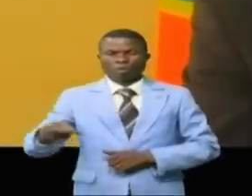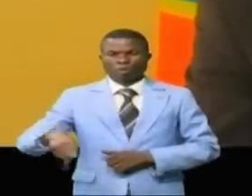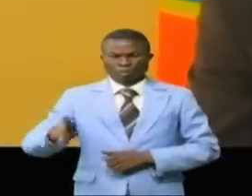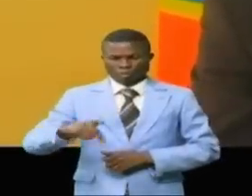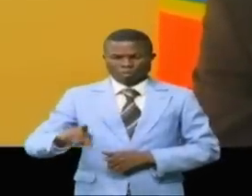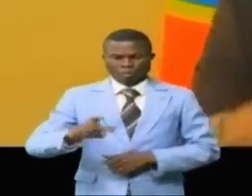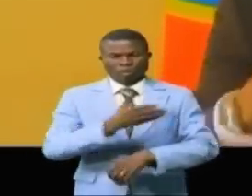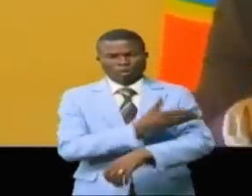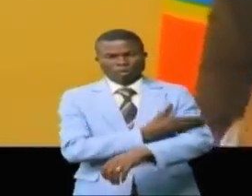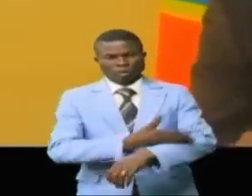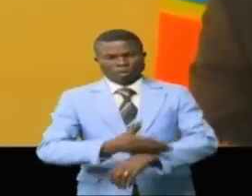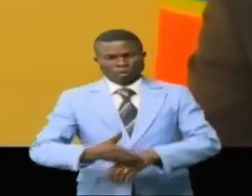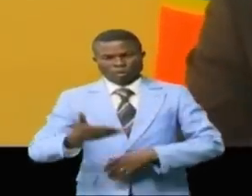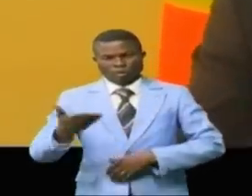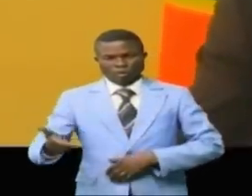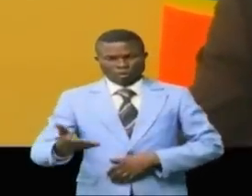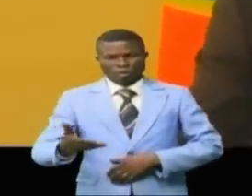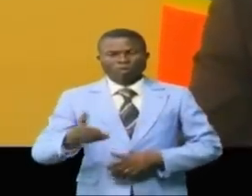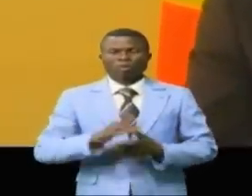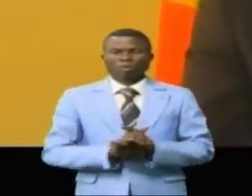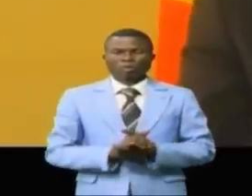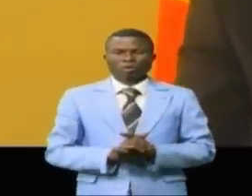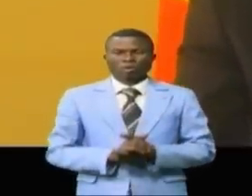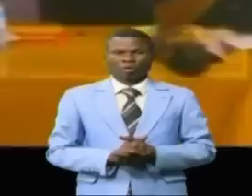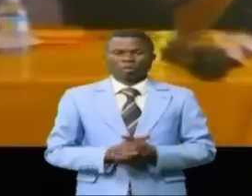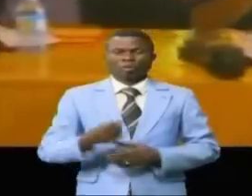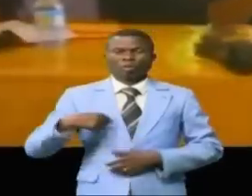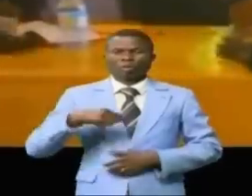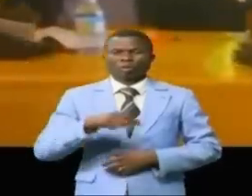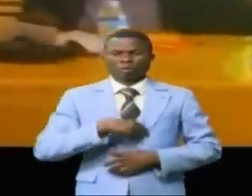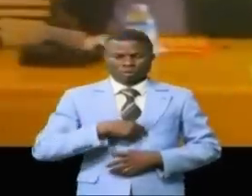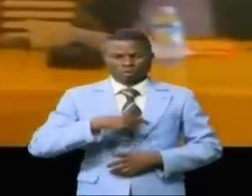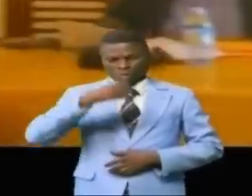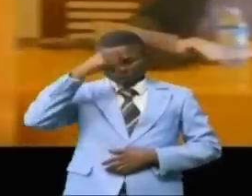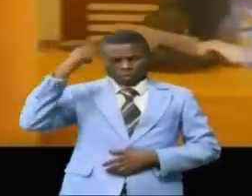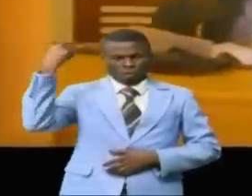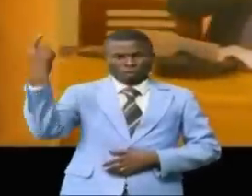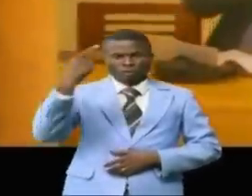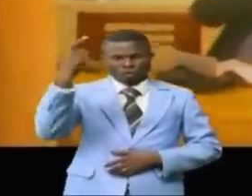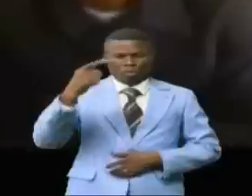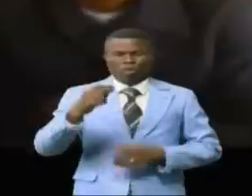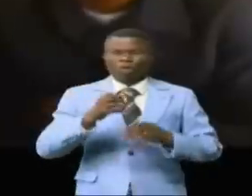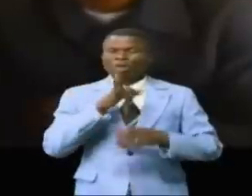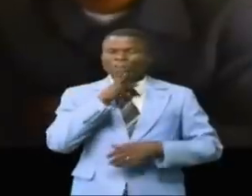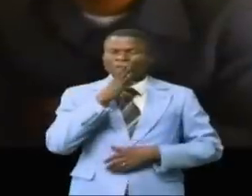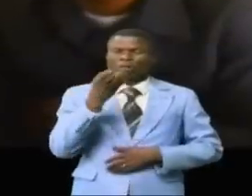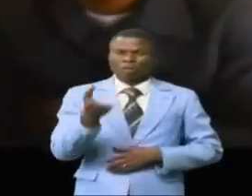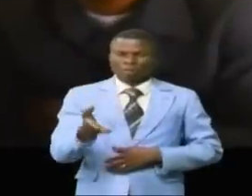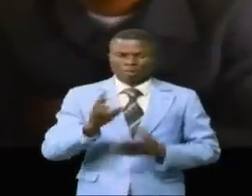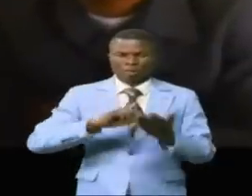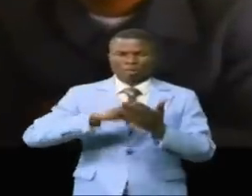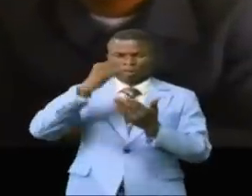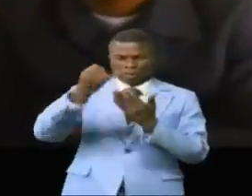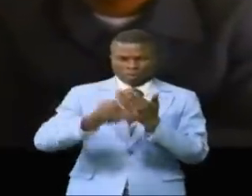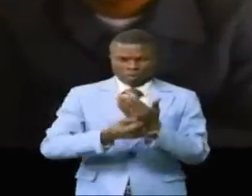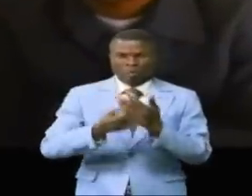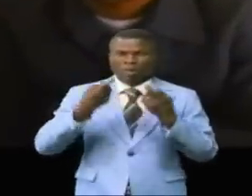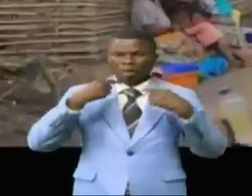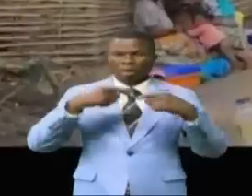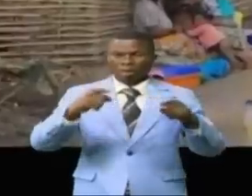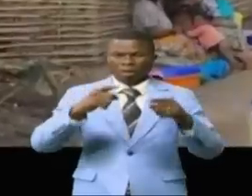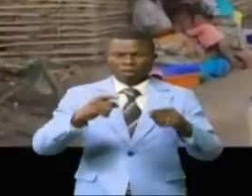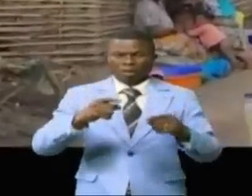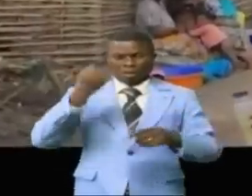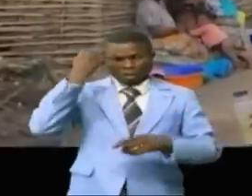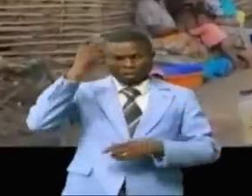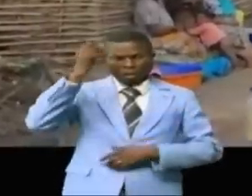être une province sinistrée et dont la crise humanitaire n'a fait que préoccuper. Ce projet, nous le rappelons, vise